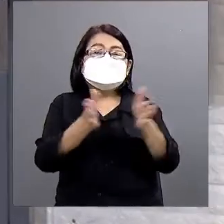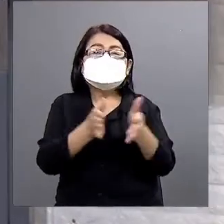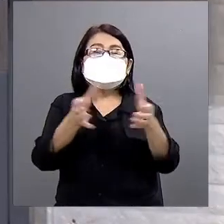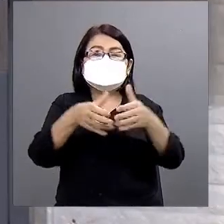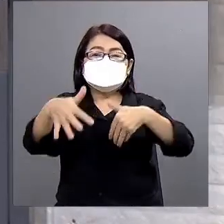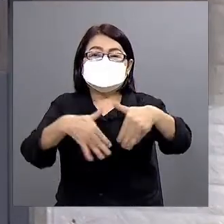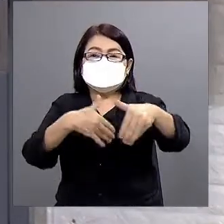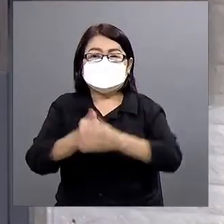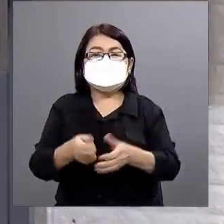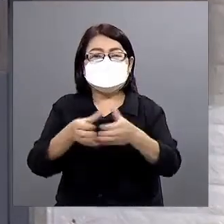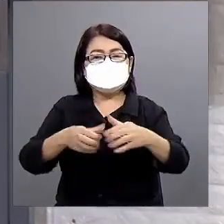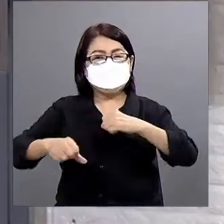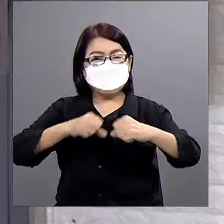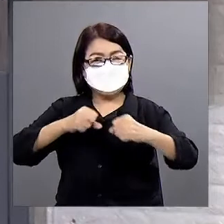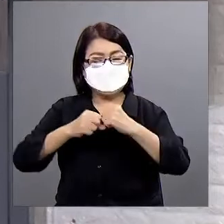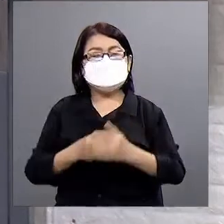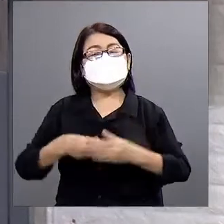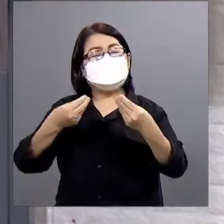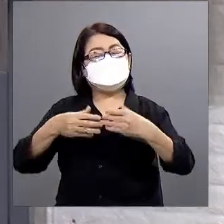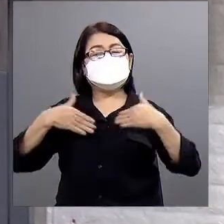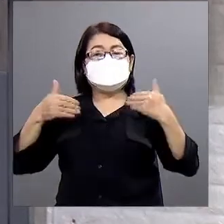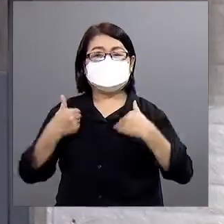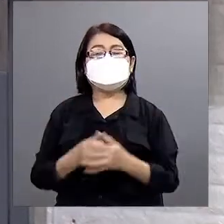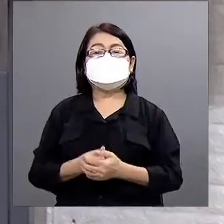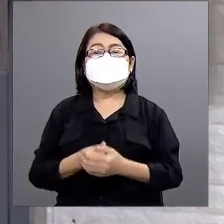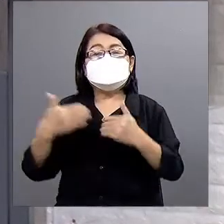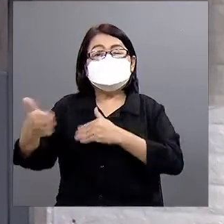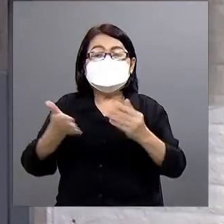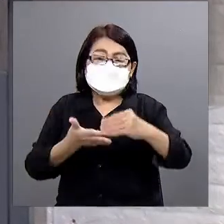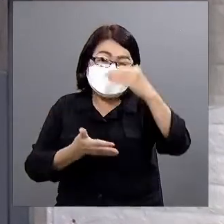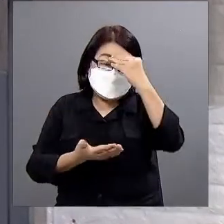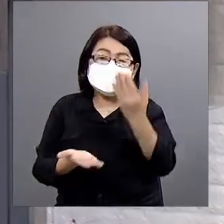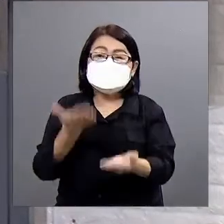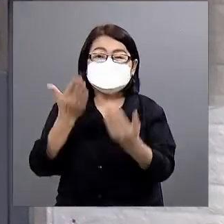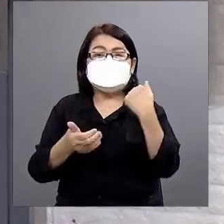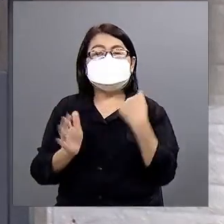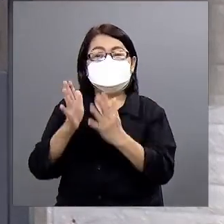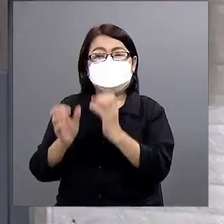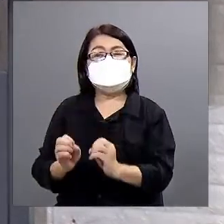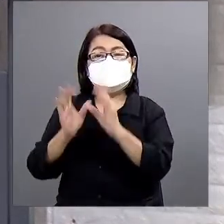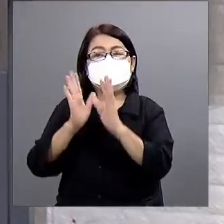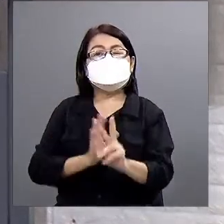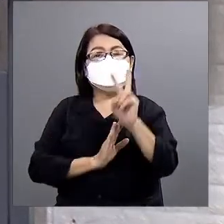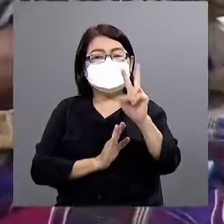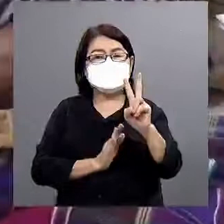รินทร์นะคะห้องเรียนตามใจที่สุรินทร์จึงมีครูภูมิปัญญาและครูแอดจากโรงเรียนตรำดมช่วยสอนค่ะ